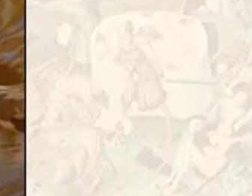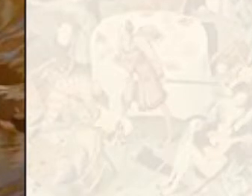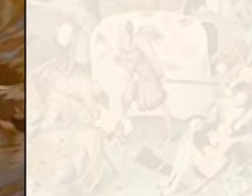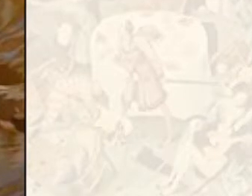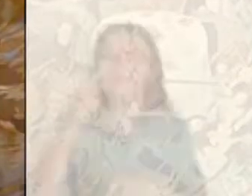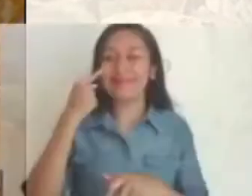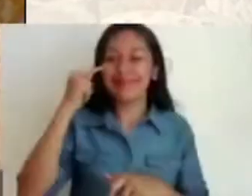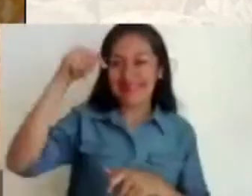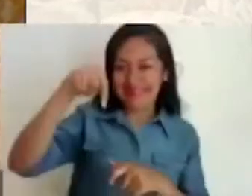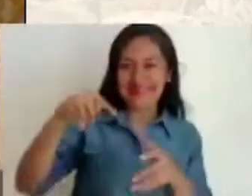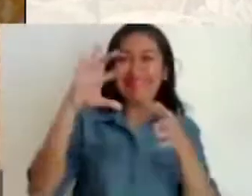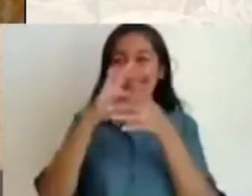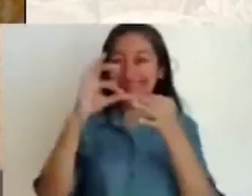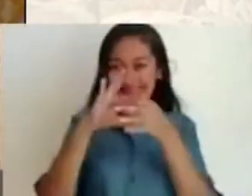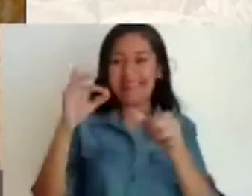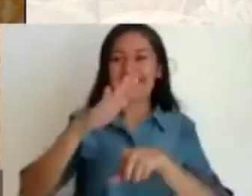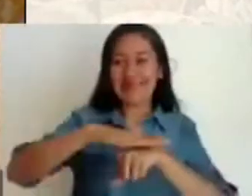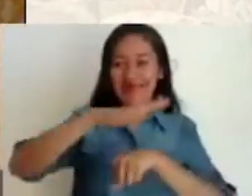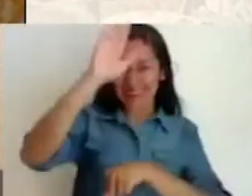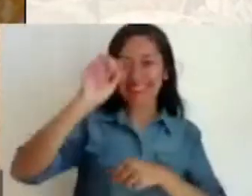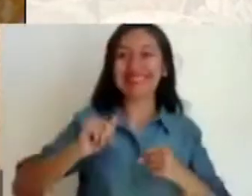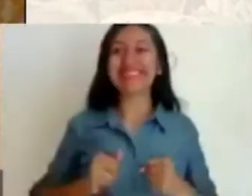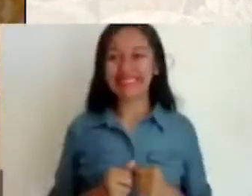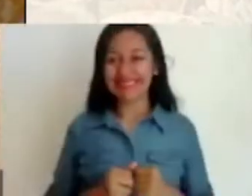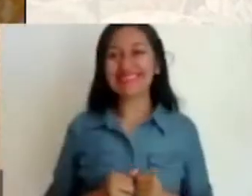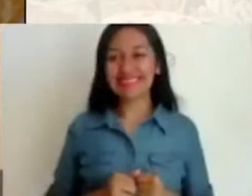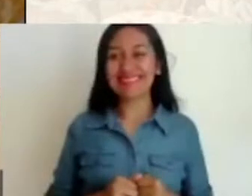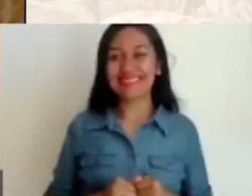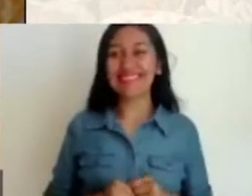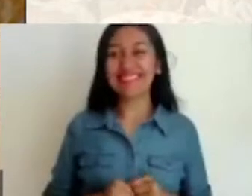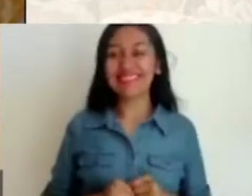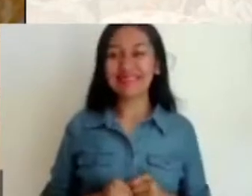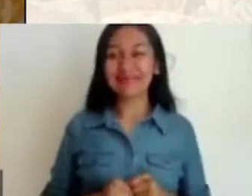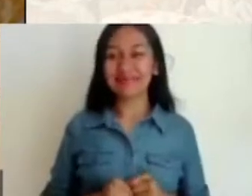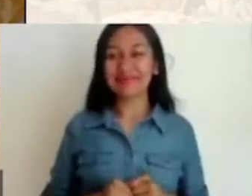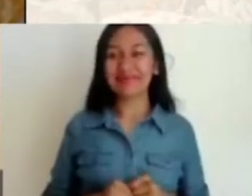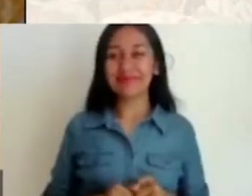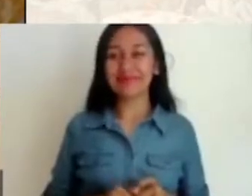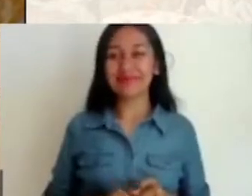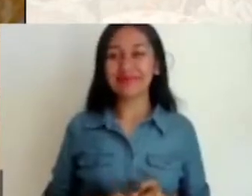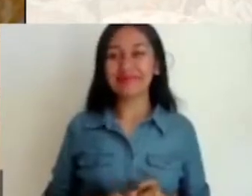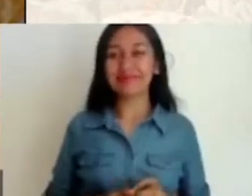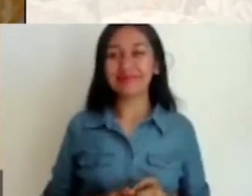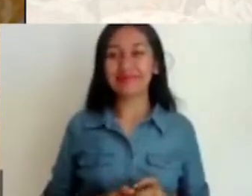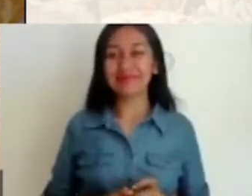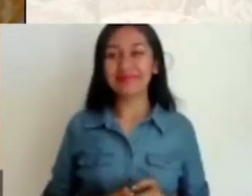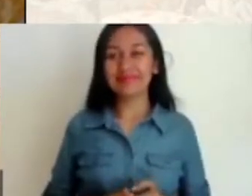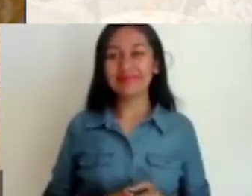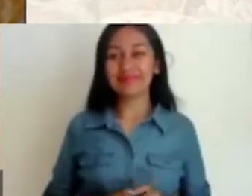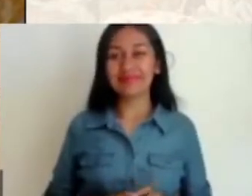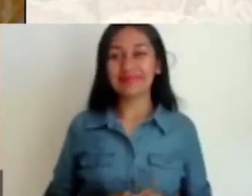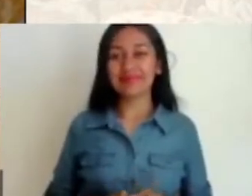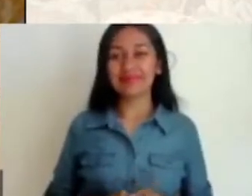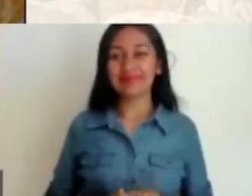necessario esaminare le credenze e le misure messe in atto a Venezia in quei secoli per combattere